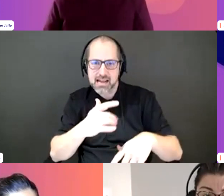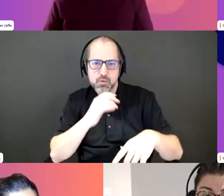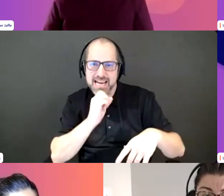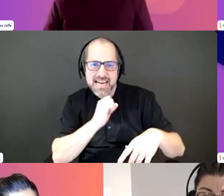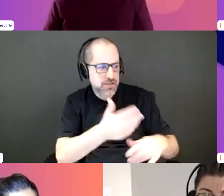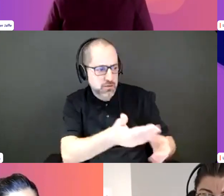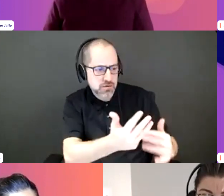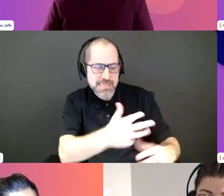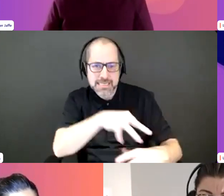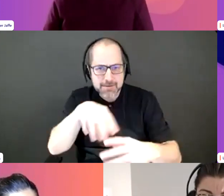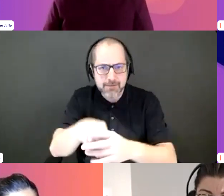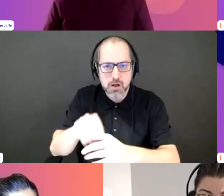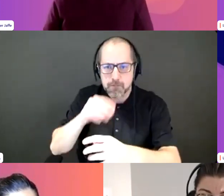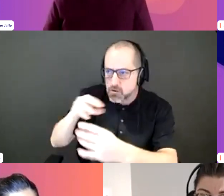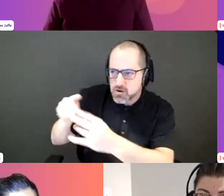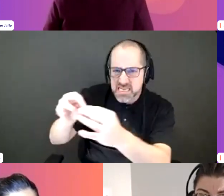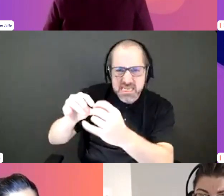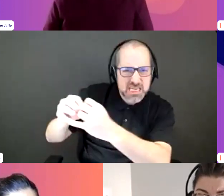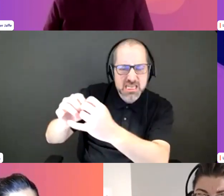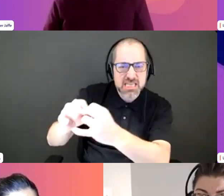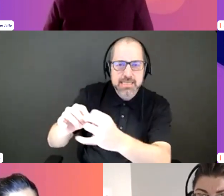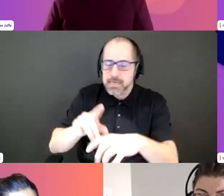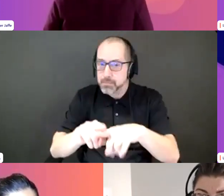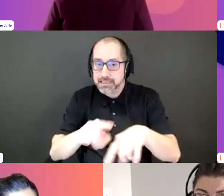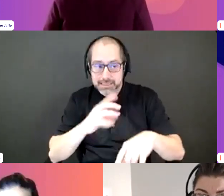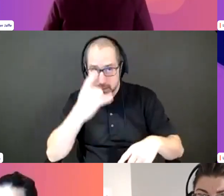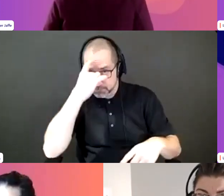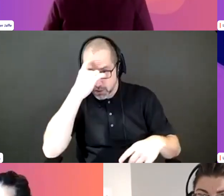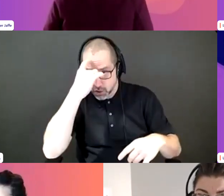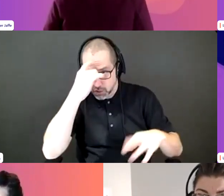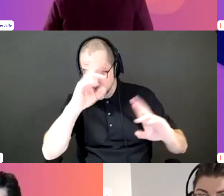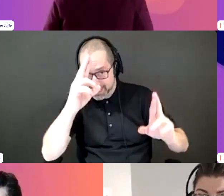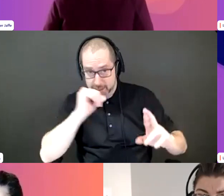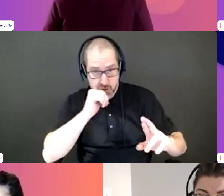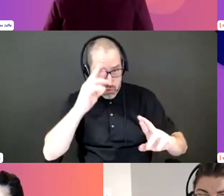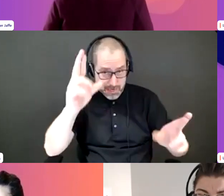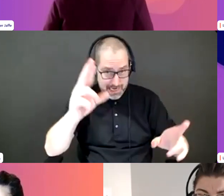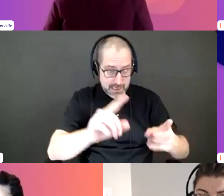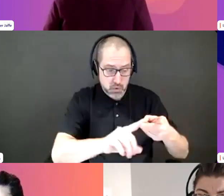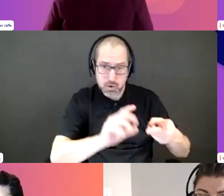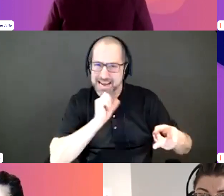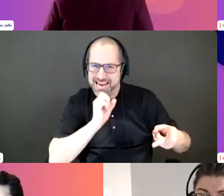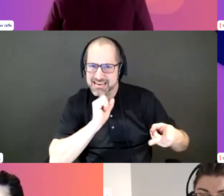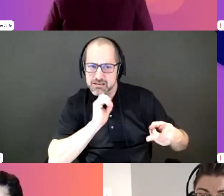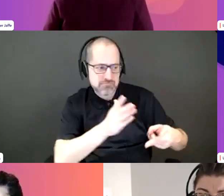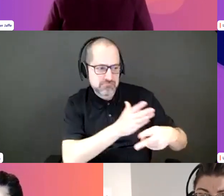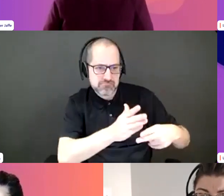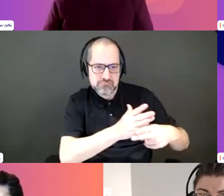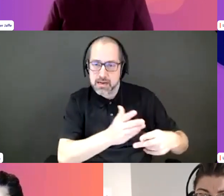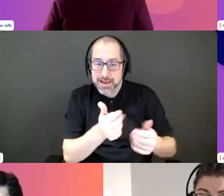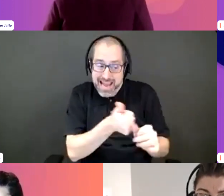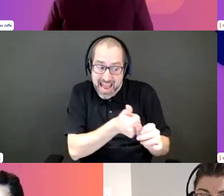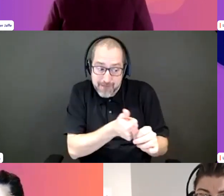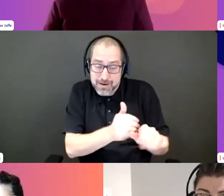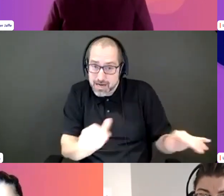participation de chaque enfant diffère selon son âge et sa capacité mentale mais chaque enfant même lorsqu'on est très jeune